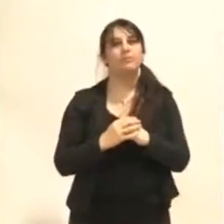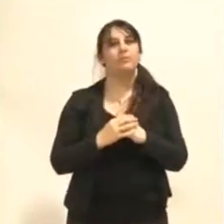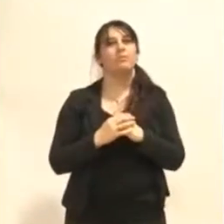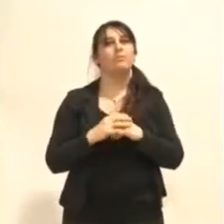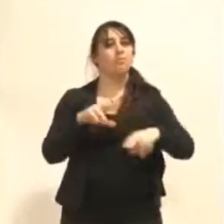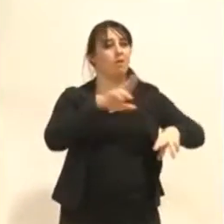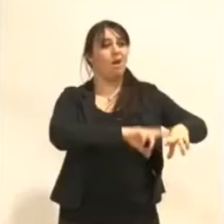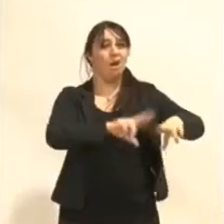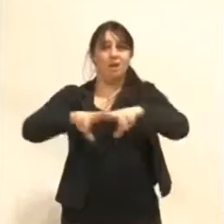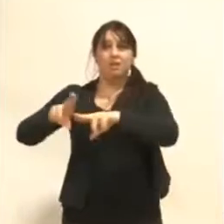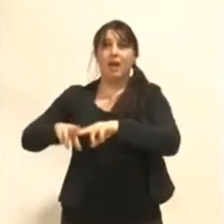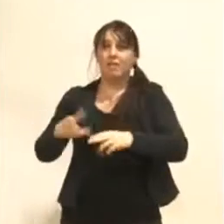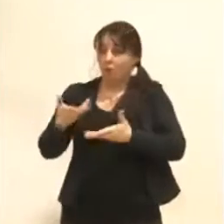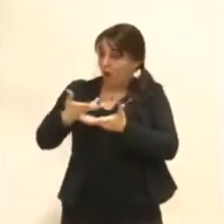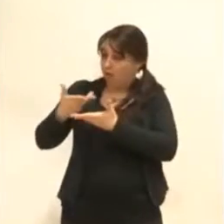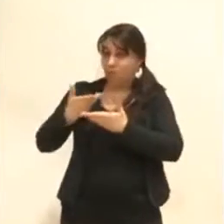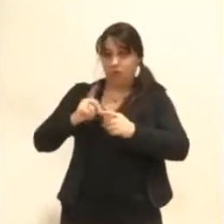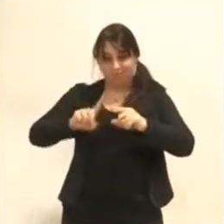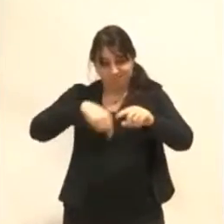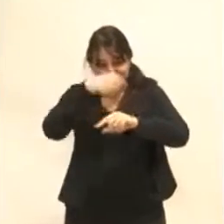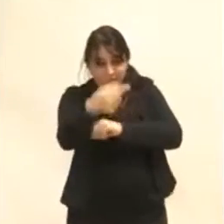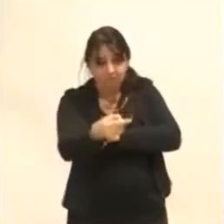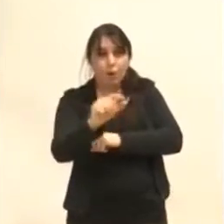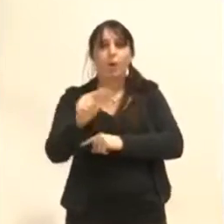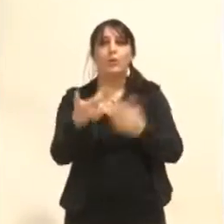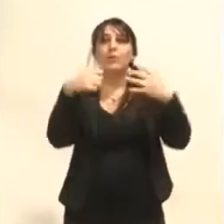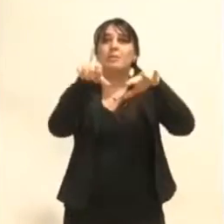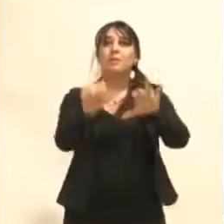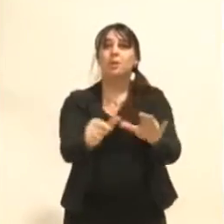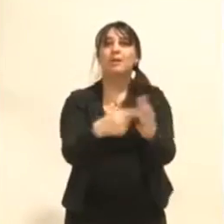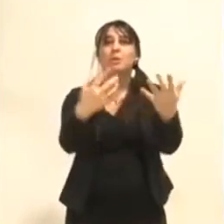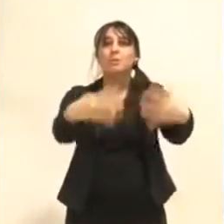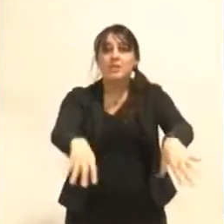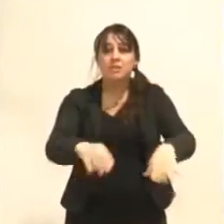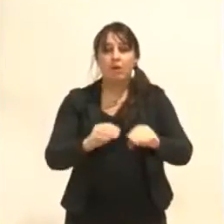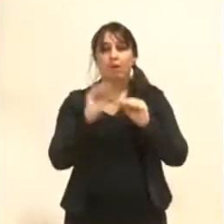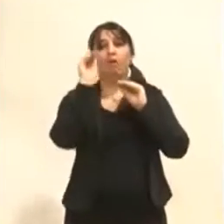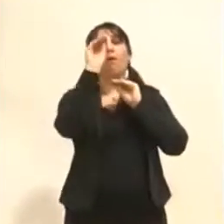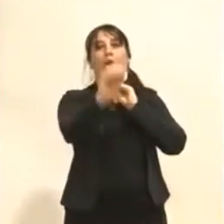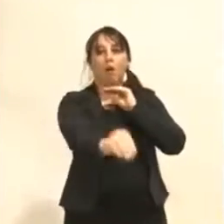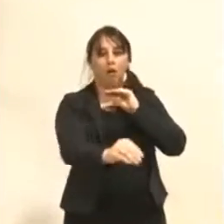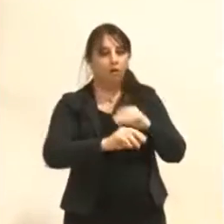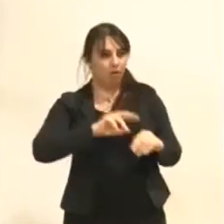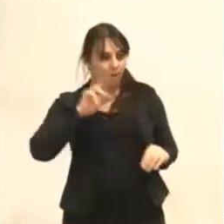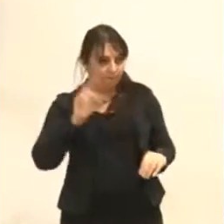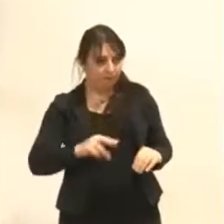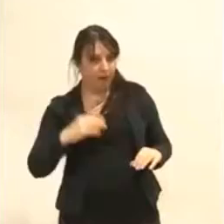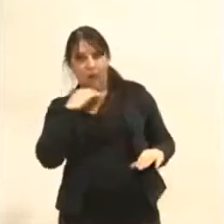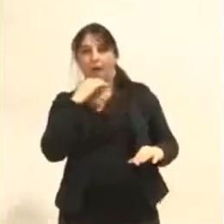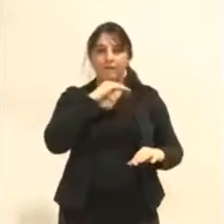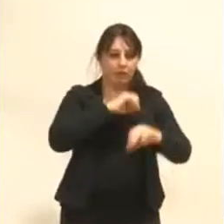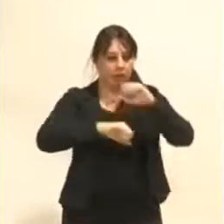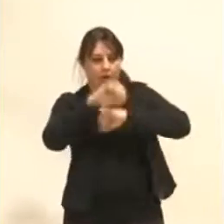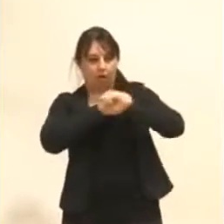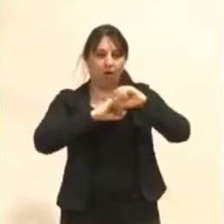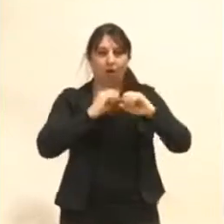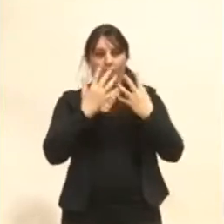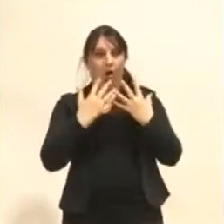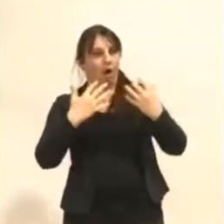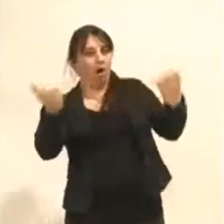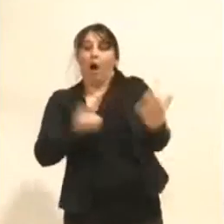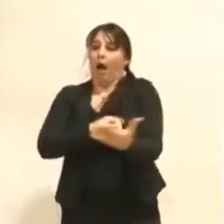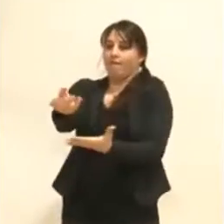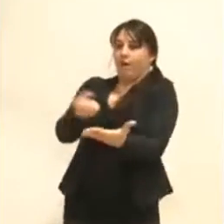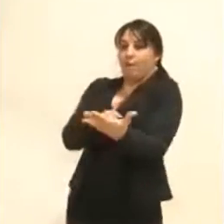que les travaux effectifs ne sont prévus que pour le second semestre 2019. Du coup, à la hâte, vous organisez une information